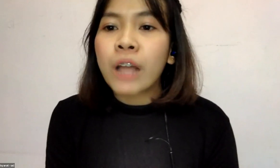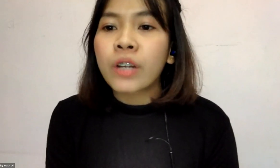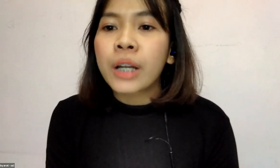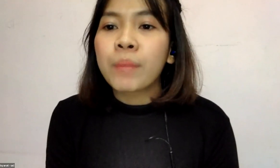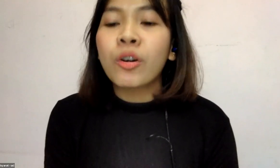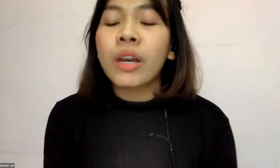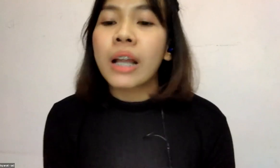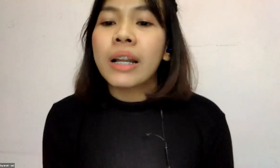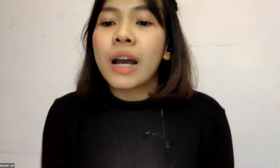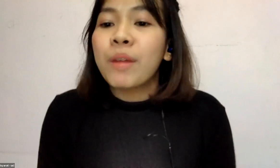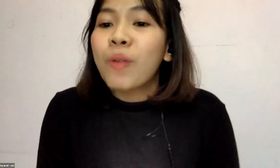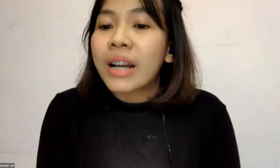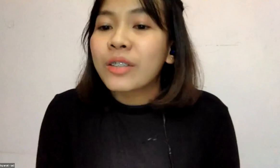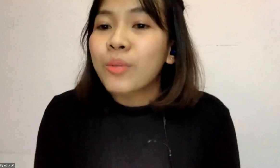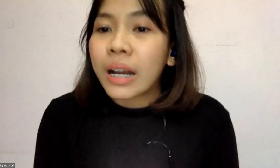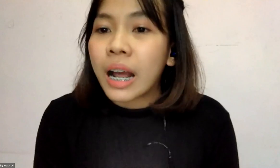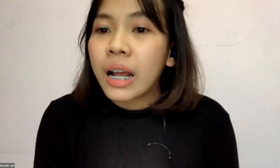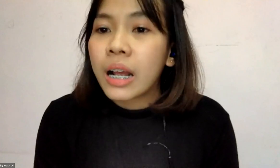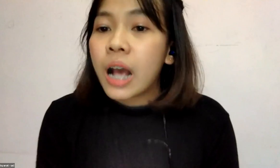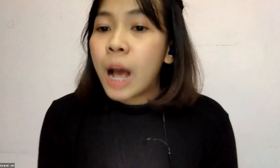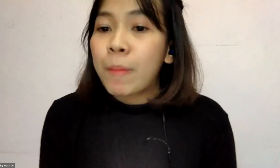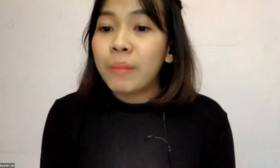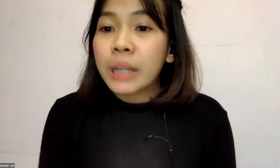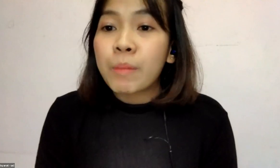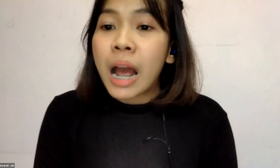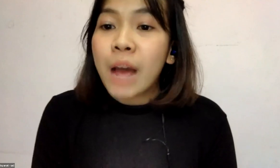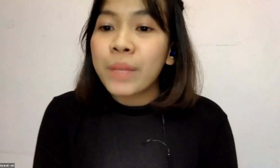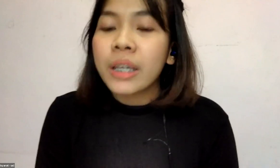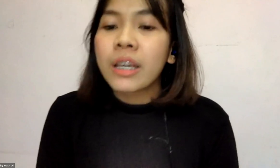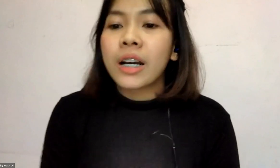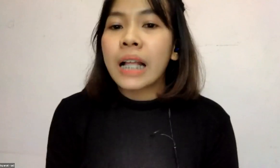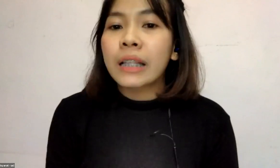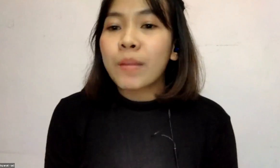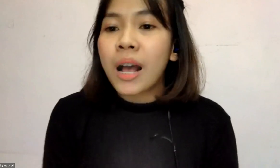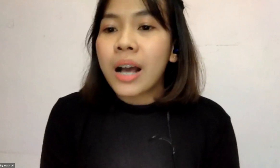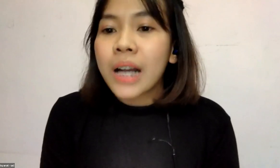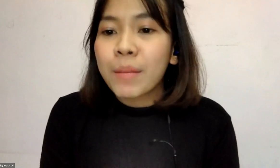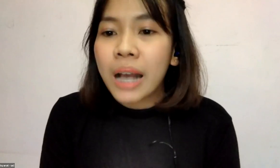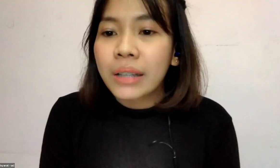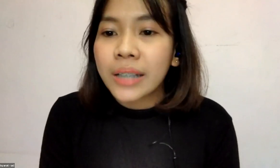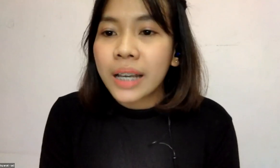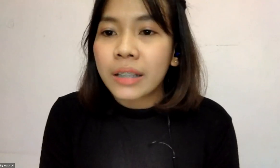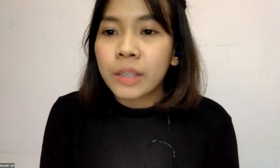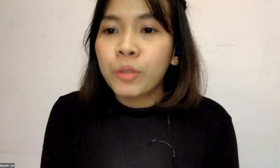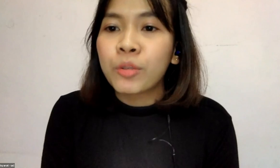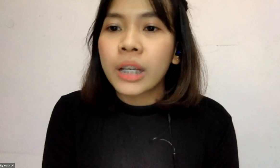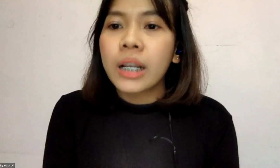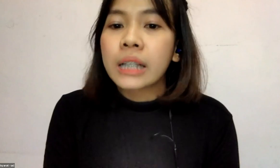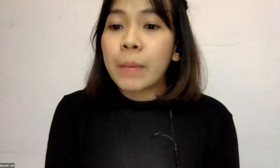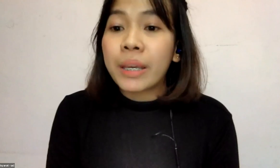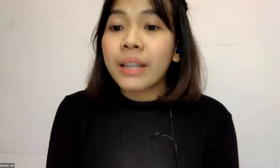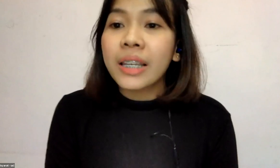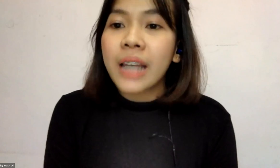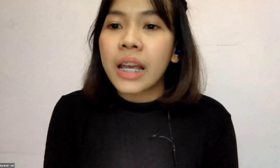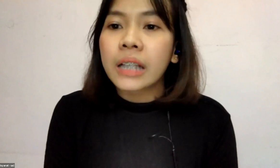manipulator yang dibentuk ialah dengan mengeluarkan suara Apakah bisa memahami latar belakang dari bahasa isyarat tersebut mungkin